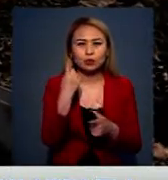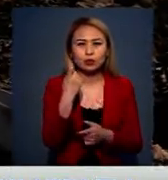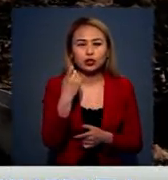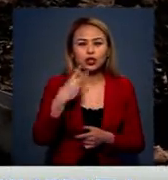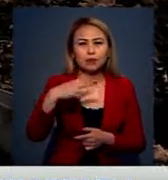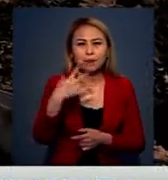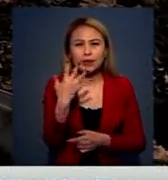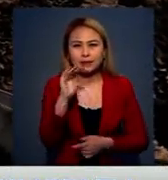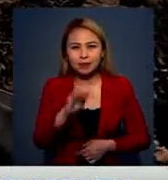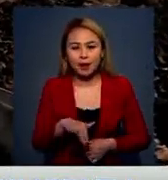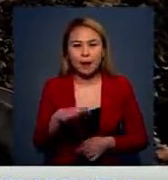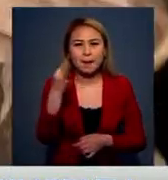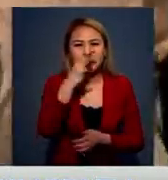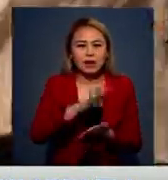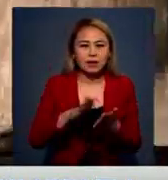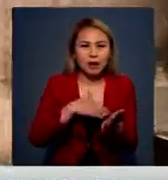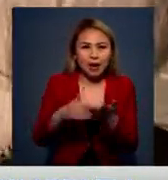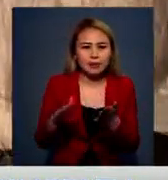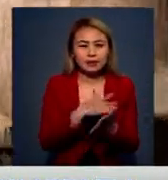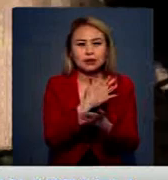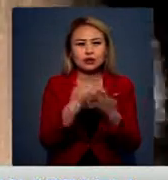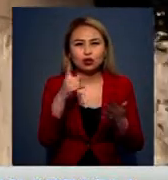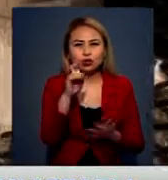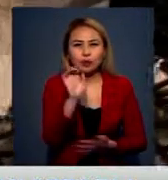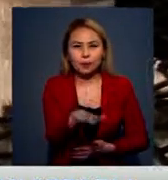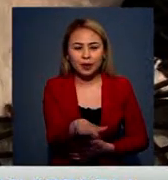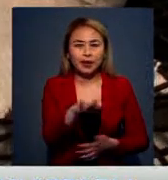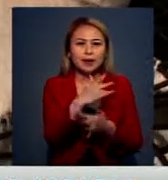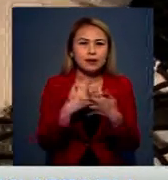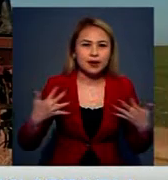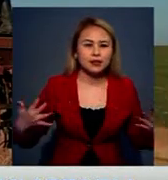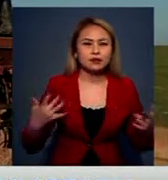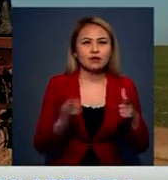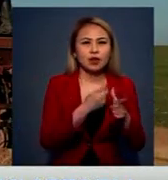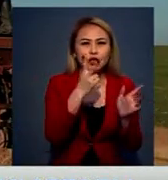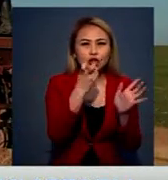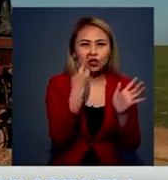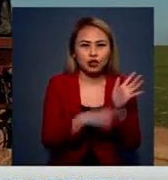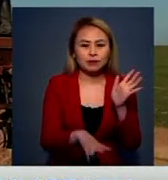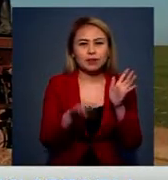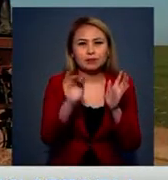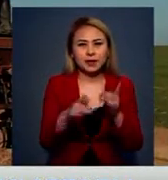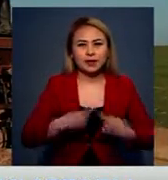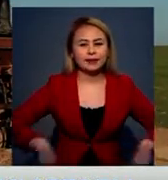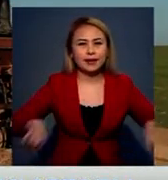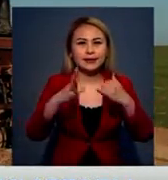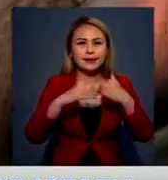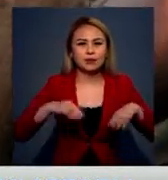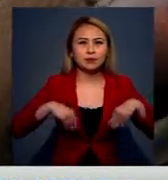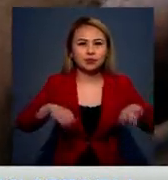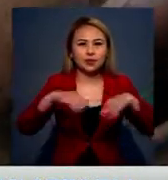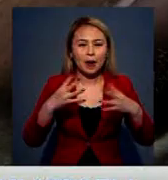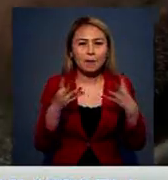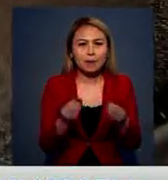мың, майыл дақылдар 100 мың, дәндік жүгері 46 мың және жемдік дақылдар 207 мың гектарға отырғызылды. Бидай мен мақтаның